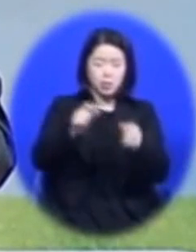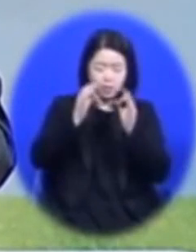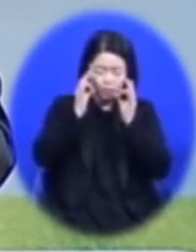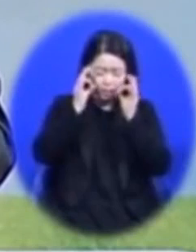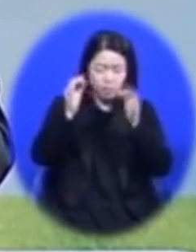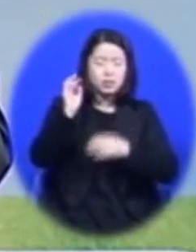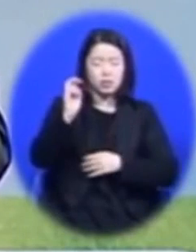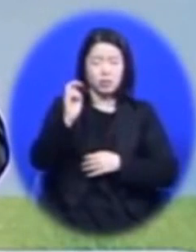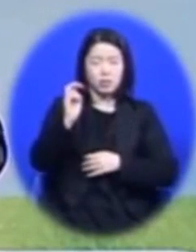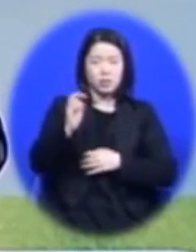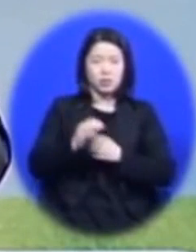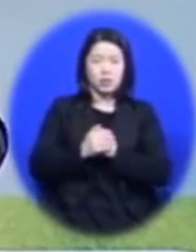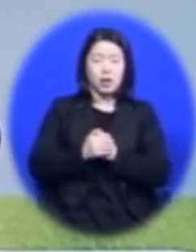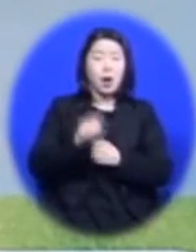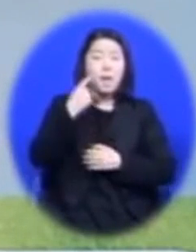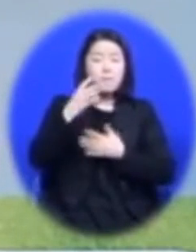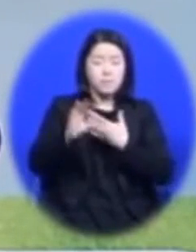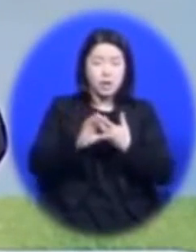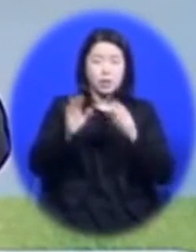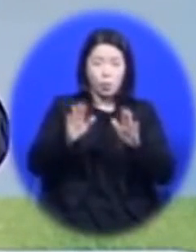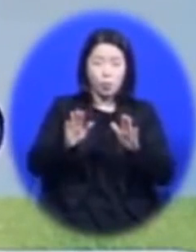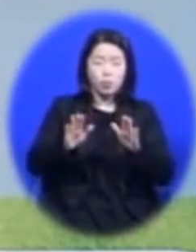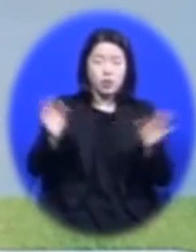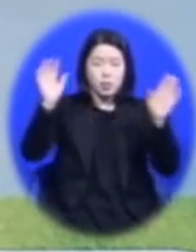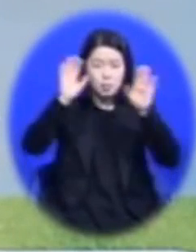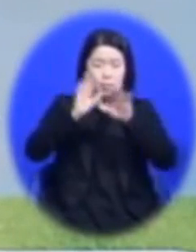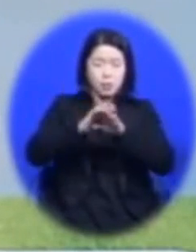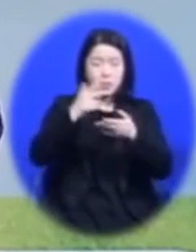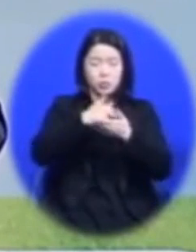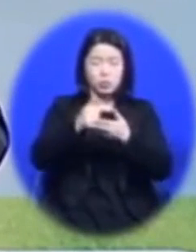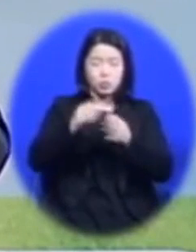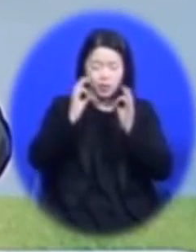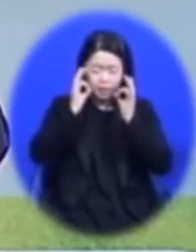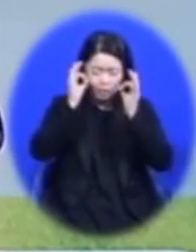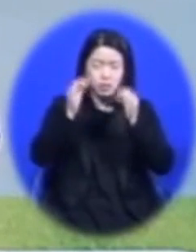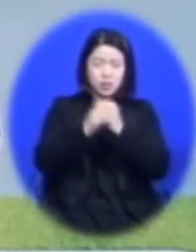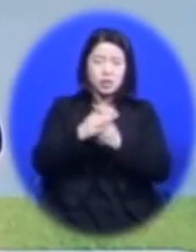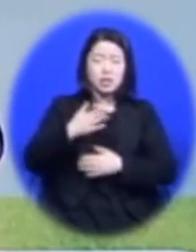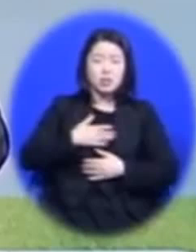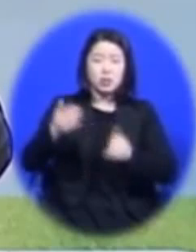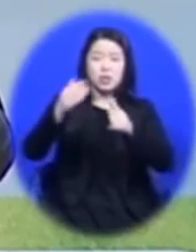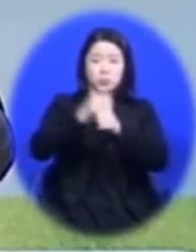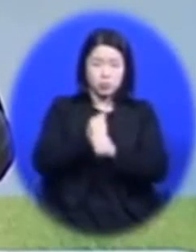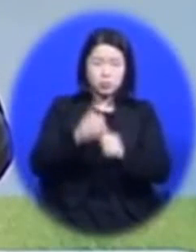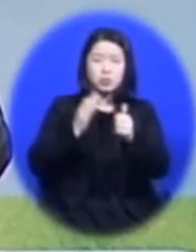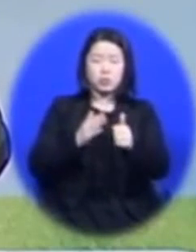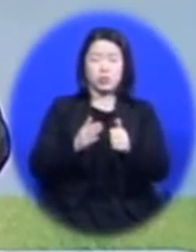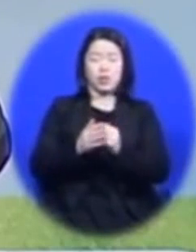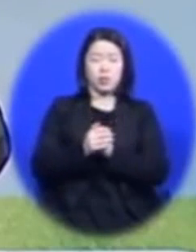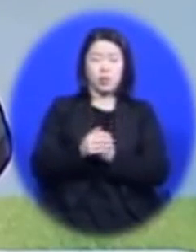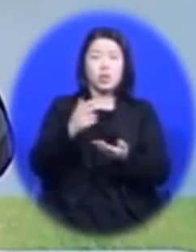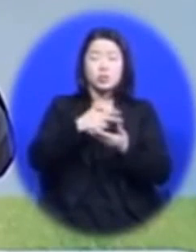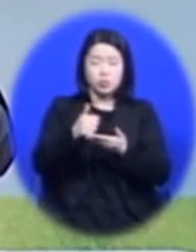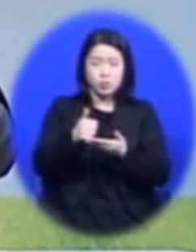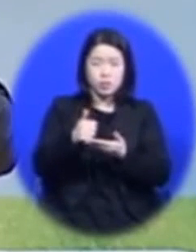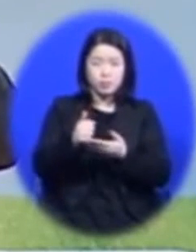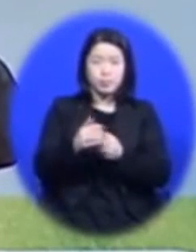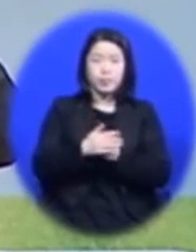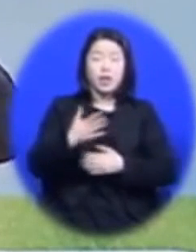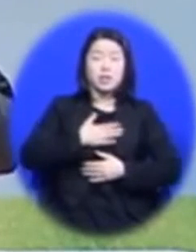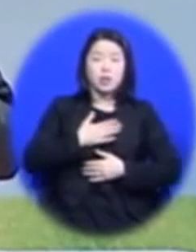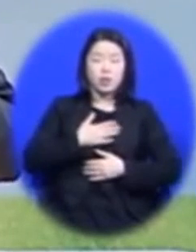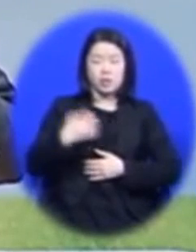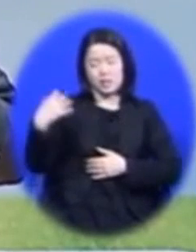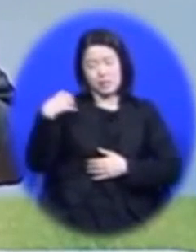것입니다. 만약에 오늘 밤에 주님께 간절히 주님, 저를 좀 붙들어주세요. 주님, 저를